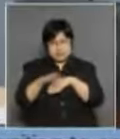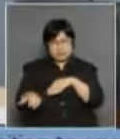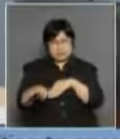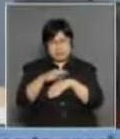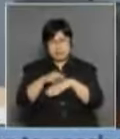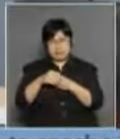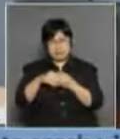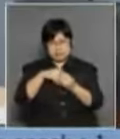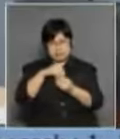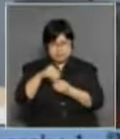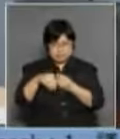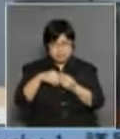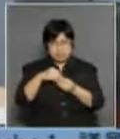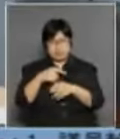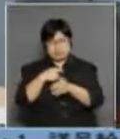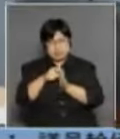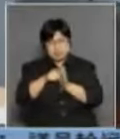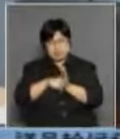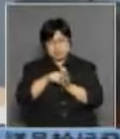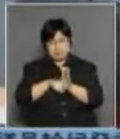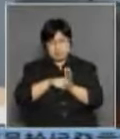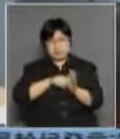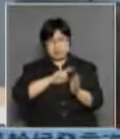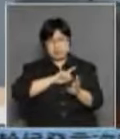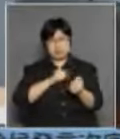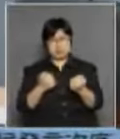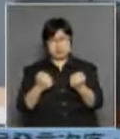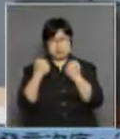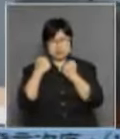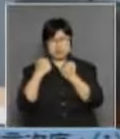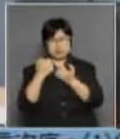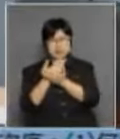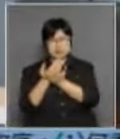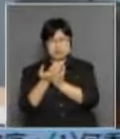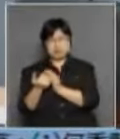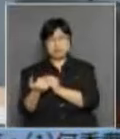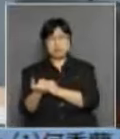儉用、積谷防饑、自食其力等